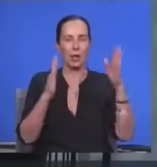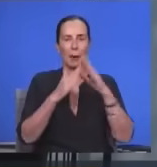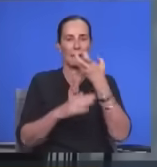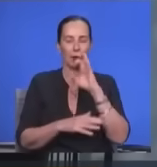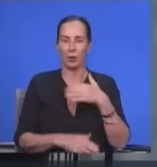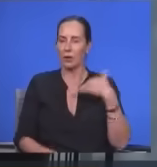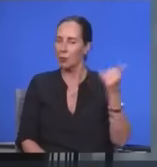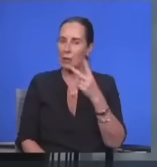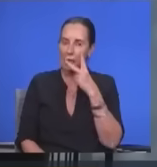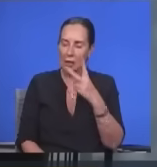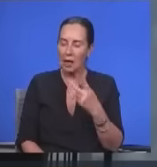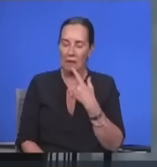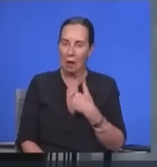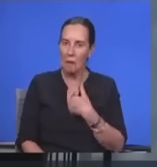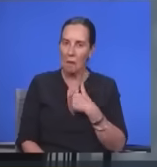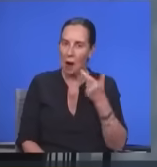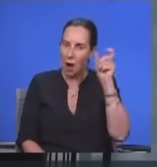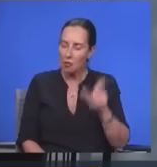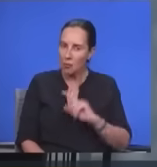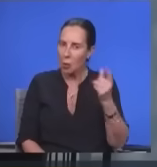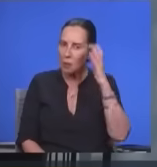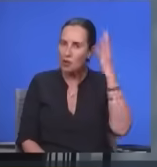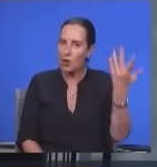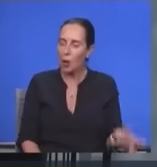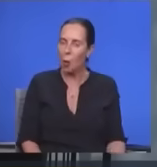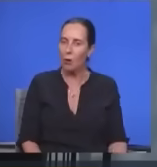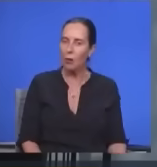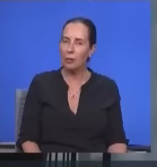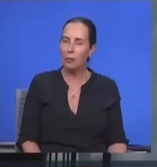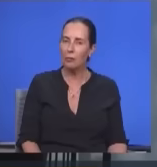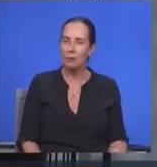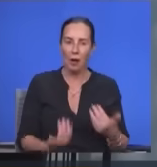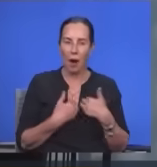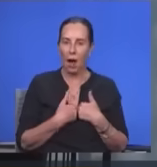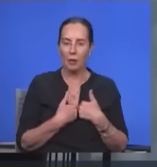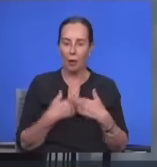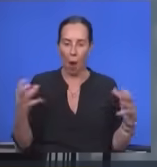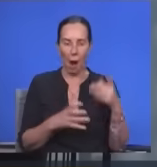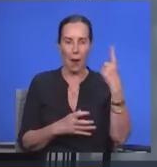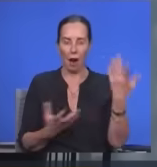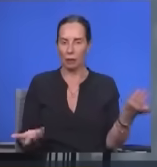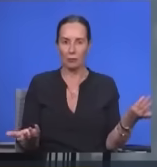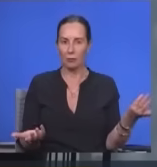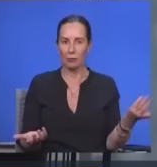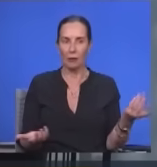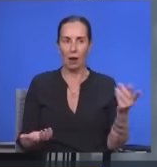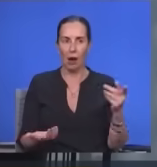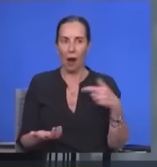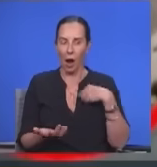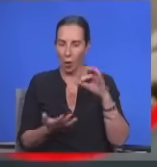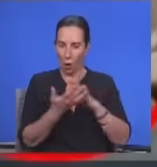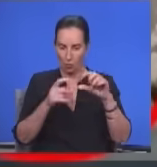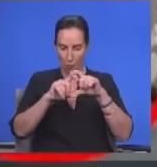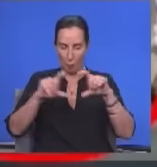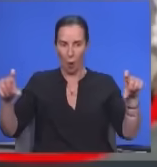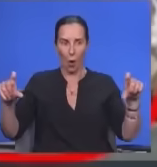הזמן הסתכלתי ואמרתי, מה אנשים השתגעו, מה קורה? אנחנו עם אחד, וכמו שהיה לו רשום